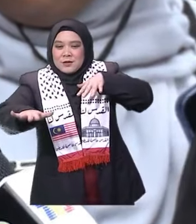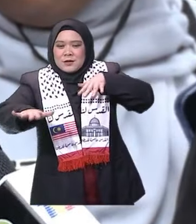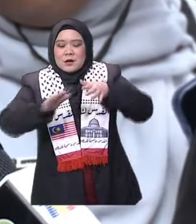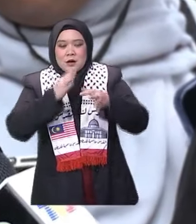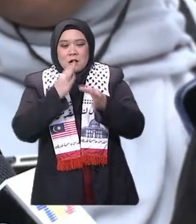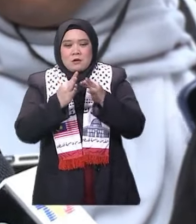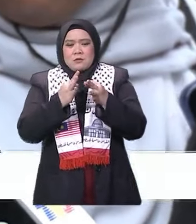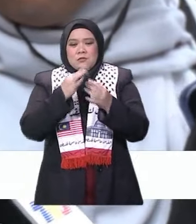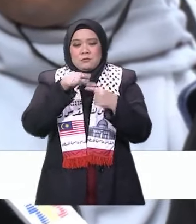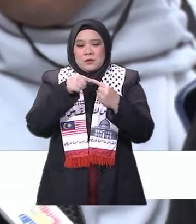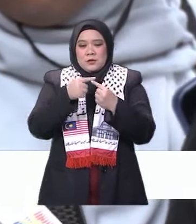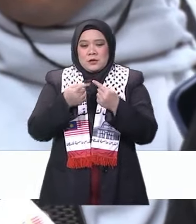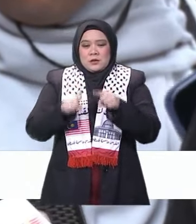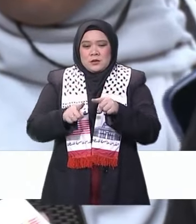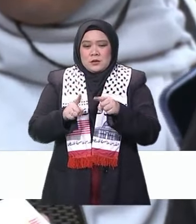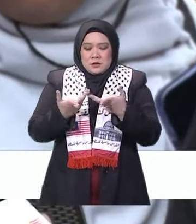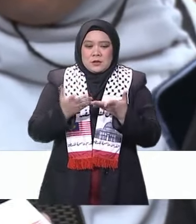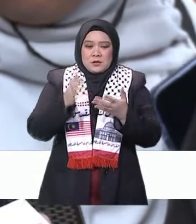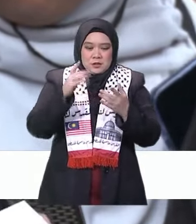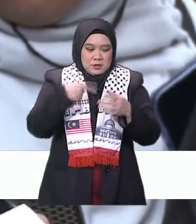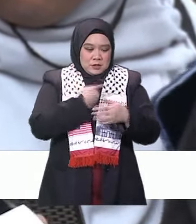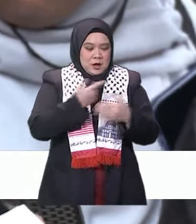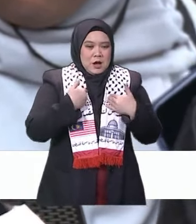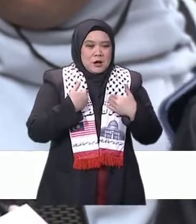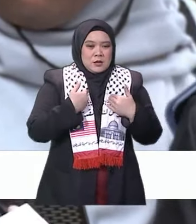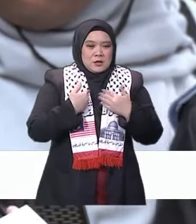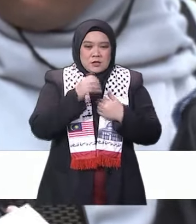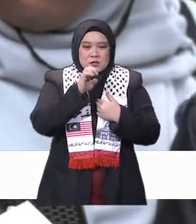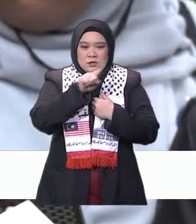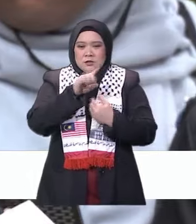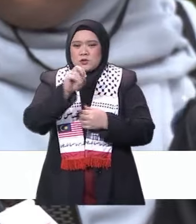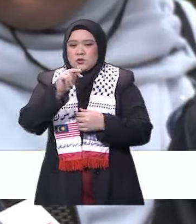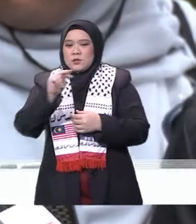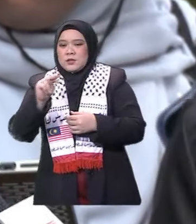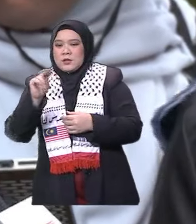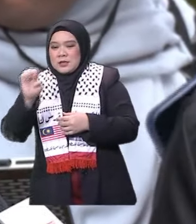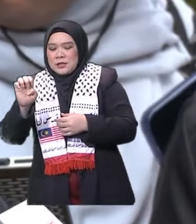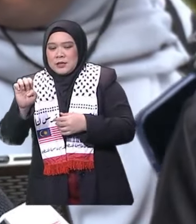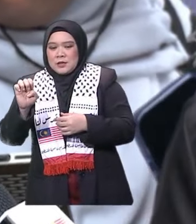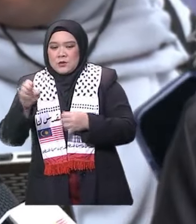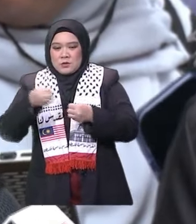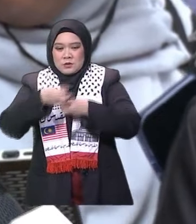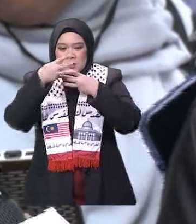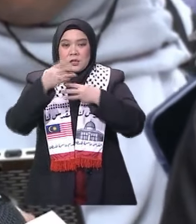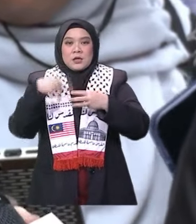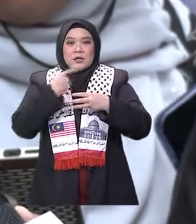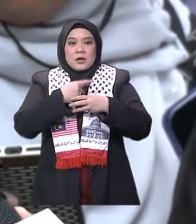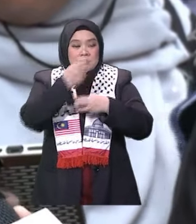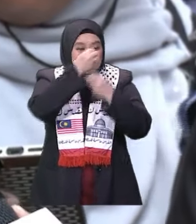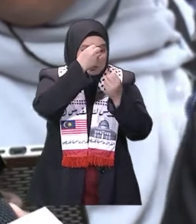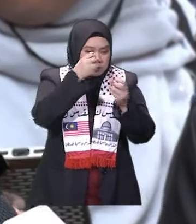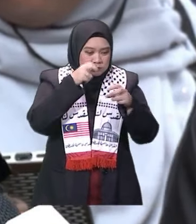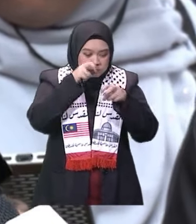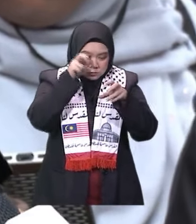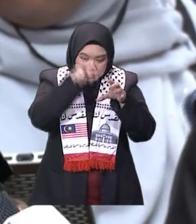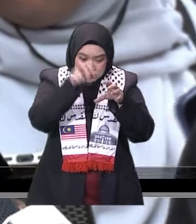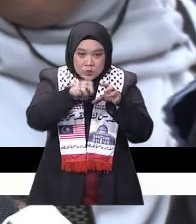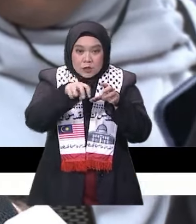apa luck we have this zone e punya WhatsApp GR we will update each other kalau ada